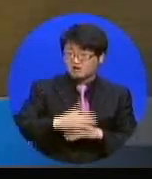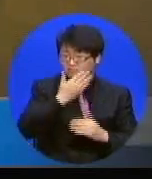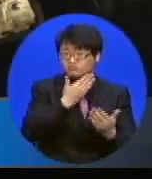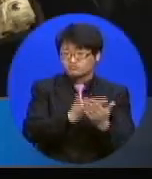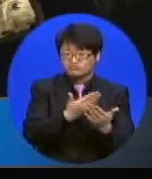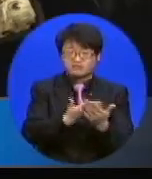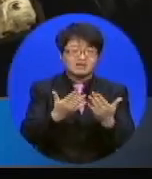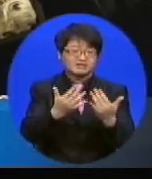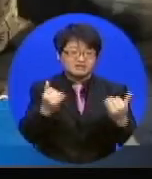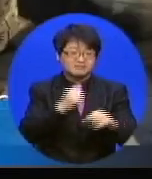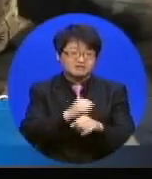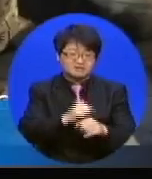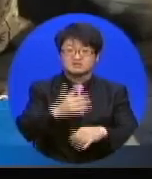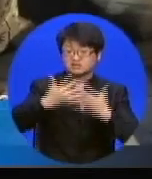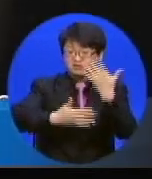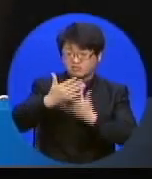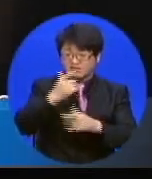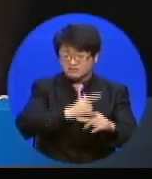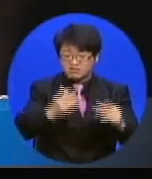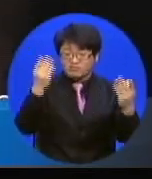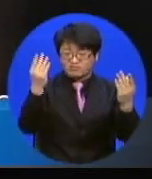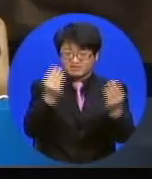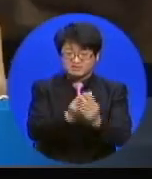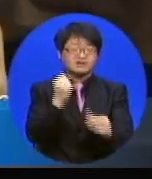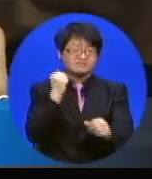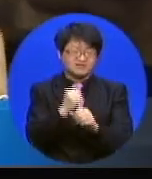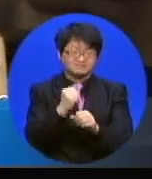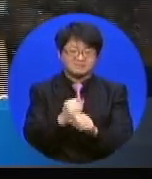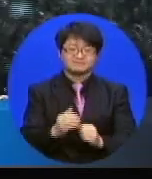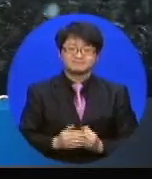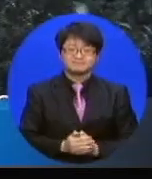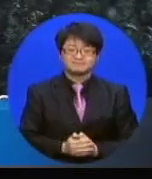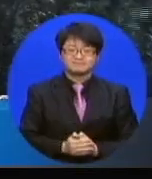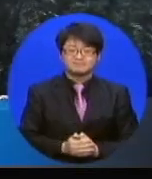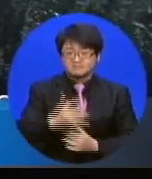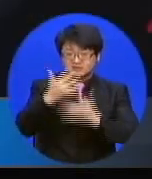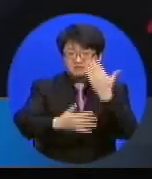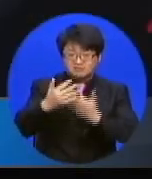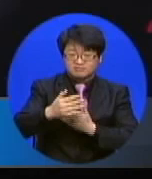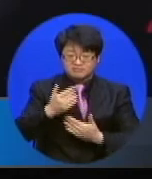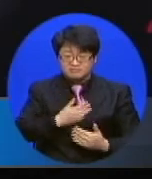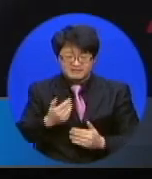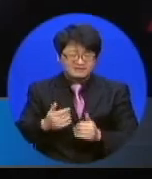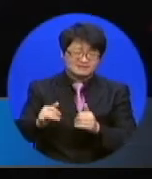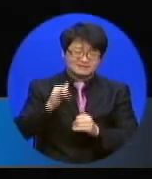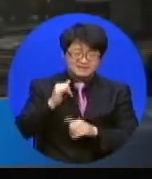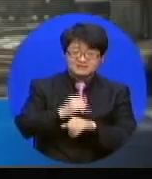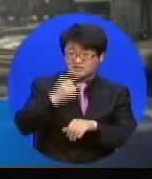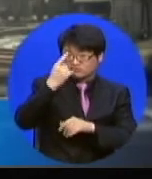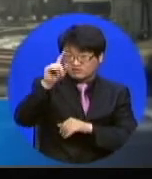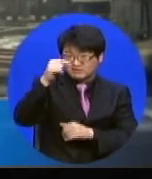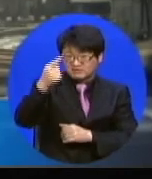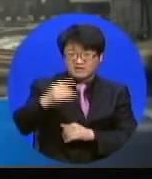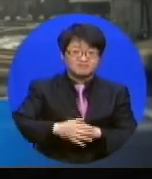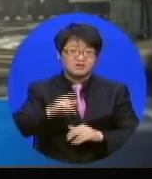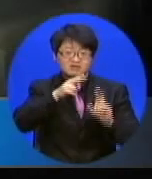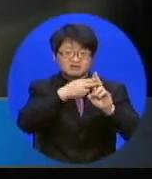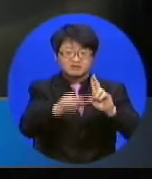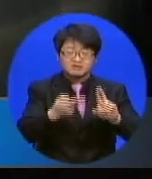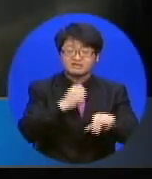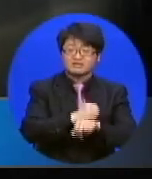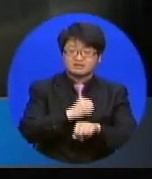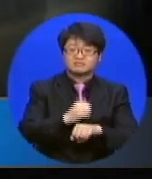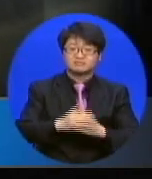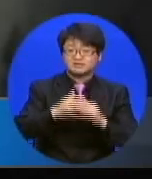같은 배우들이 영화의 완성도를 한층 탄탄하게 만들었는데요. 영화 살인의 추억 이후 오랜만에 형사역을 맡은